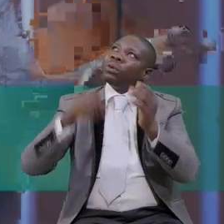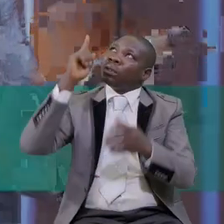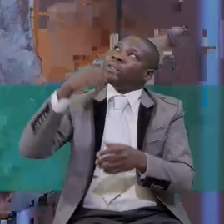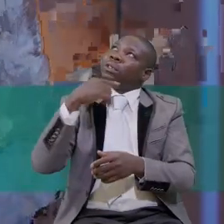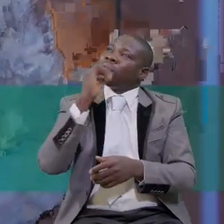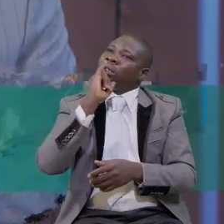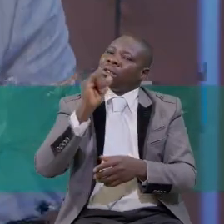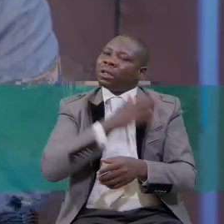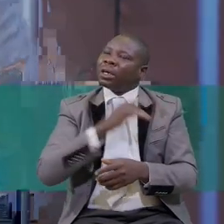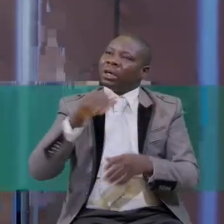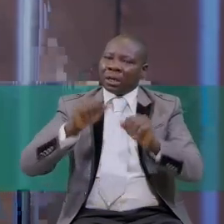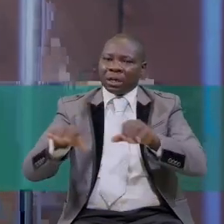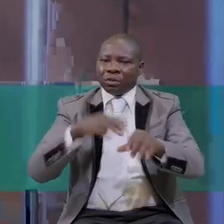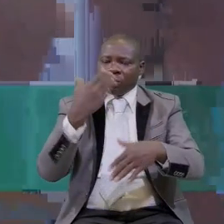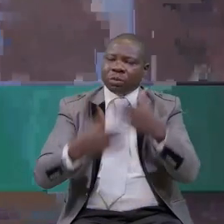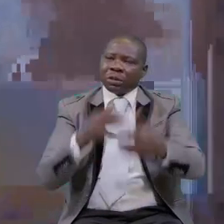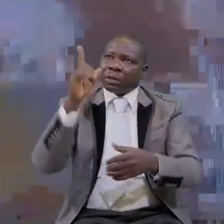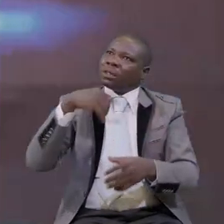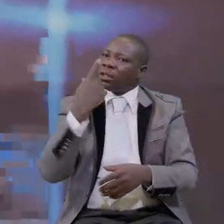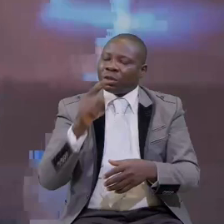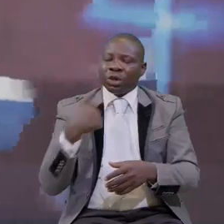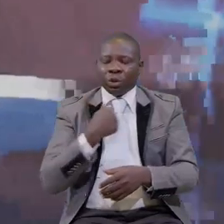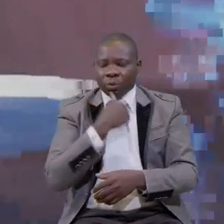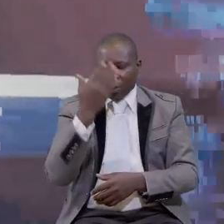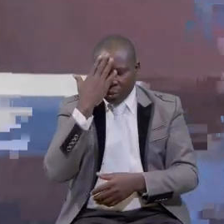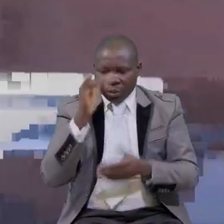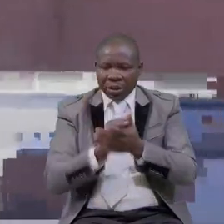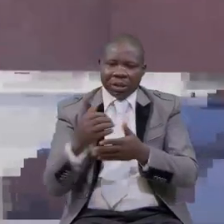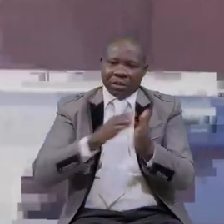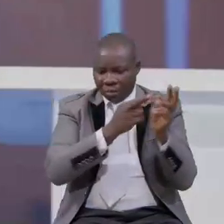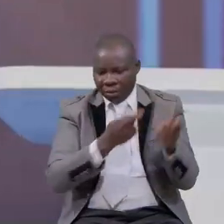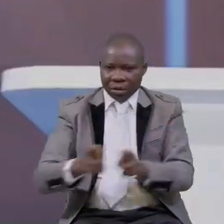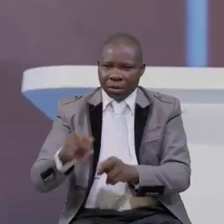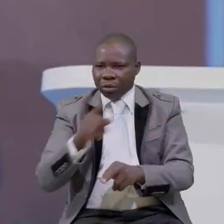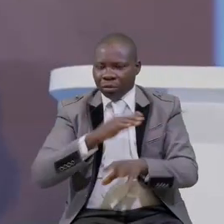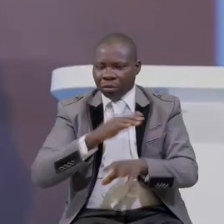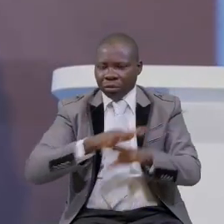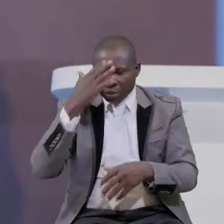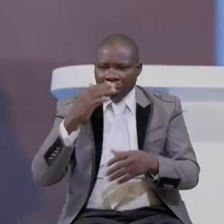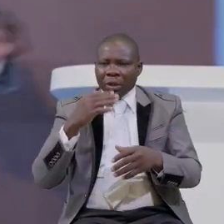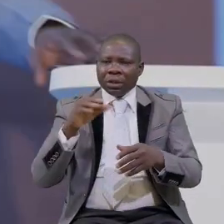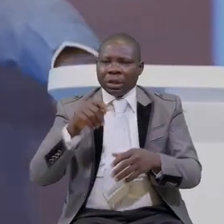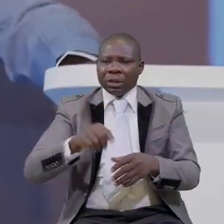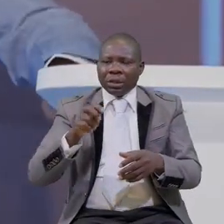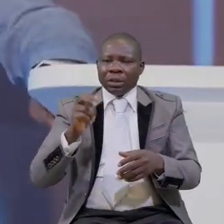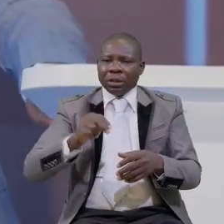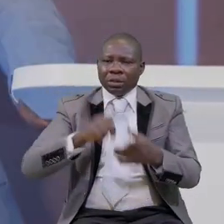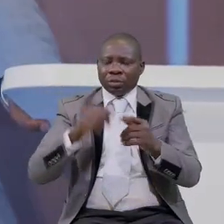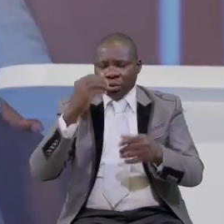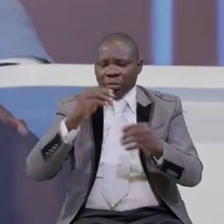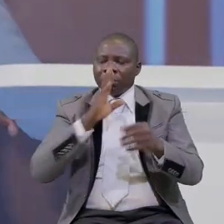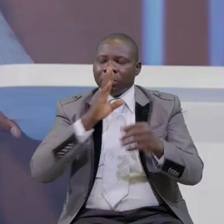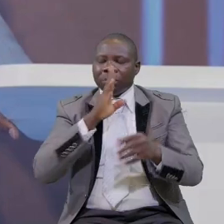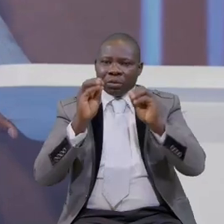parole dit. Vous connaissez déjà cela. Nous n'avons pas besoin de savoir qu'à la fin de la vie, on va bien que nous enseigner que quelqu'un vient pour dire